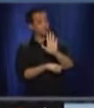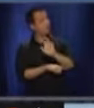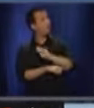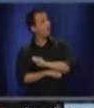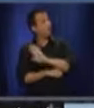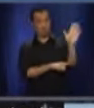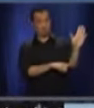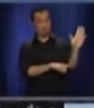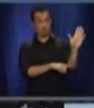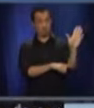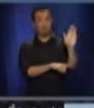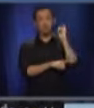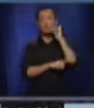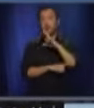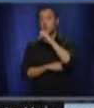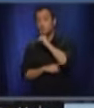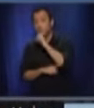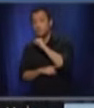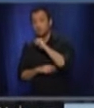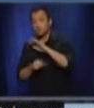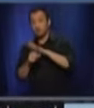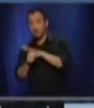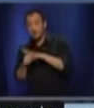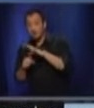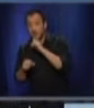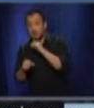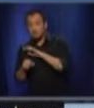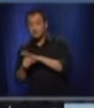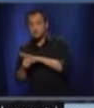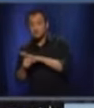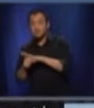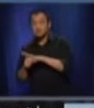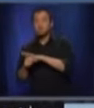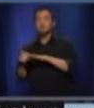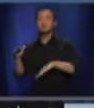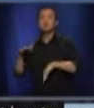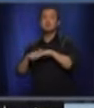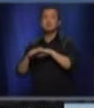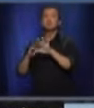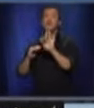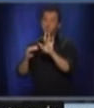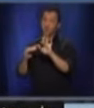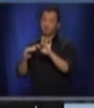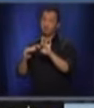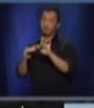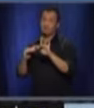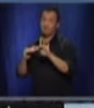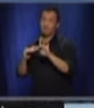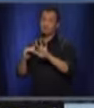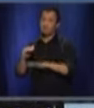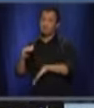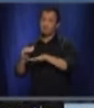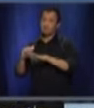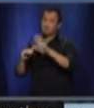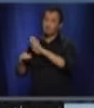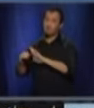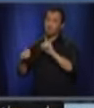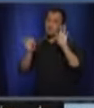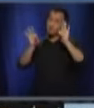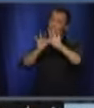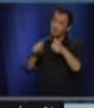Alors, si vous êtes dans la zone orange, cette limite passe de 50 à